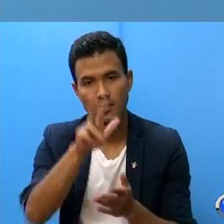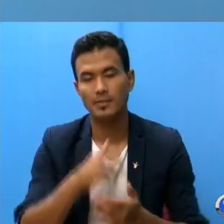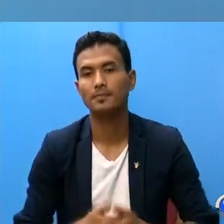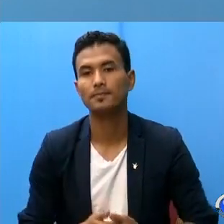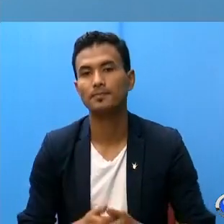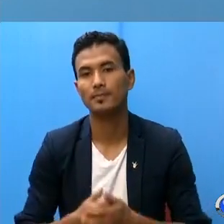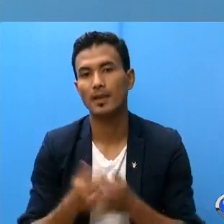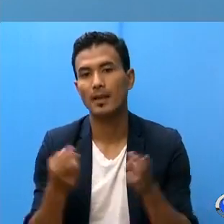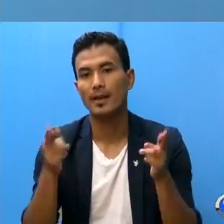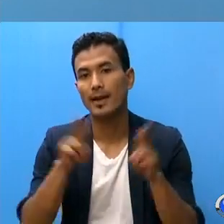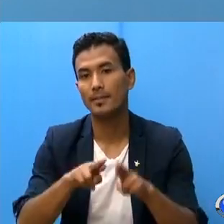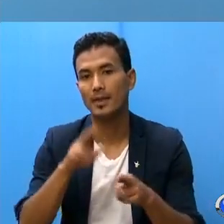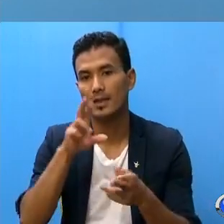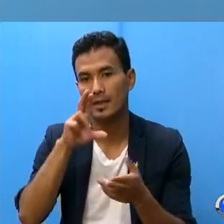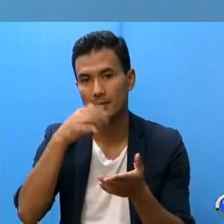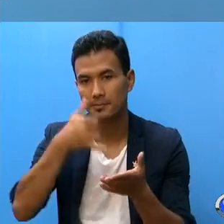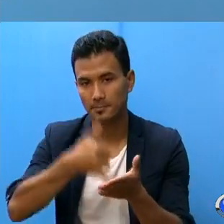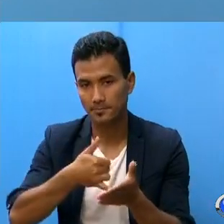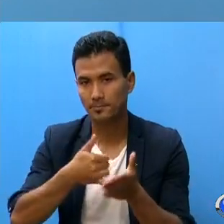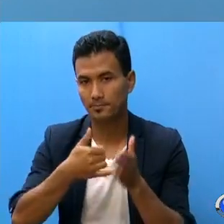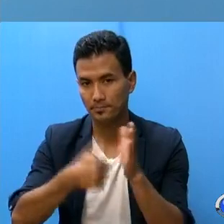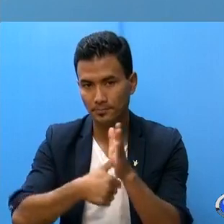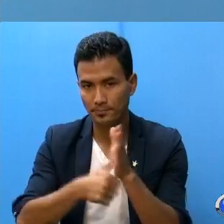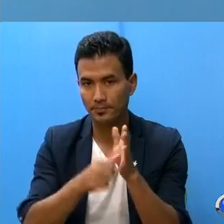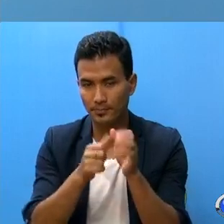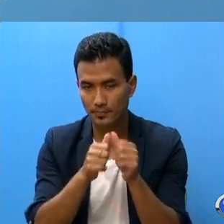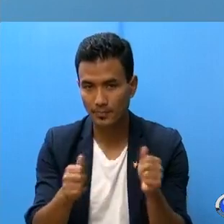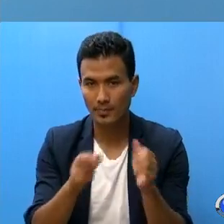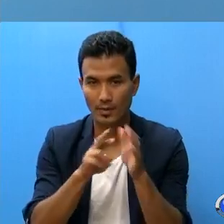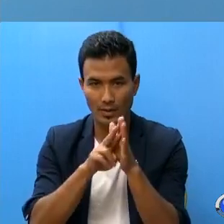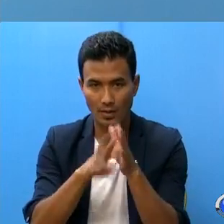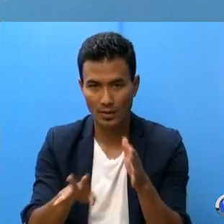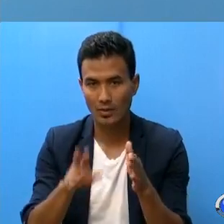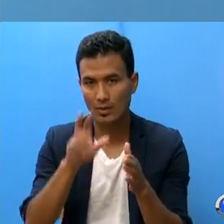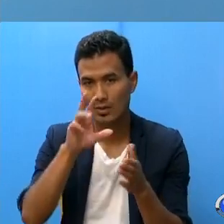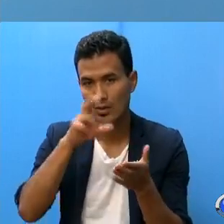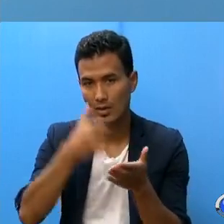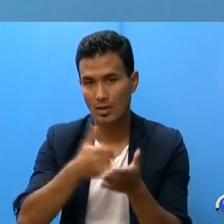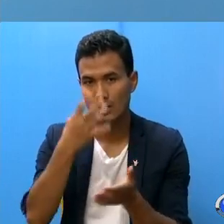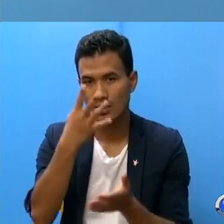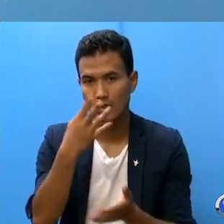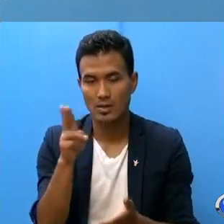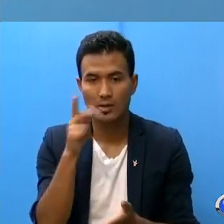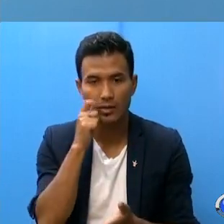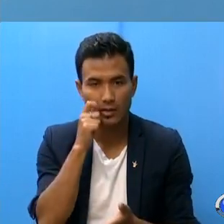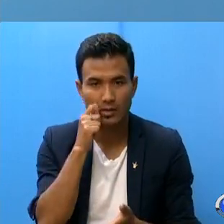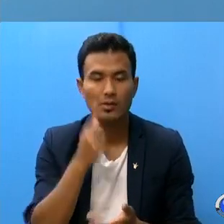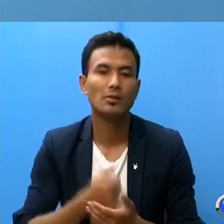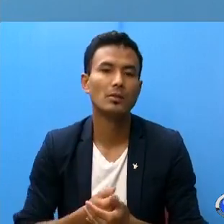राती स्वास्थविज्यान पर्तिस्ठान दांग मां दांग का 4 जना पुरुष